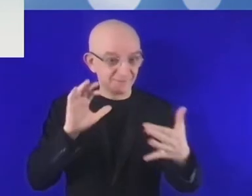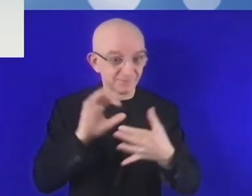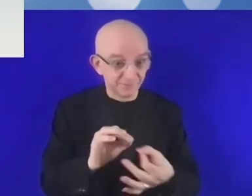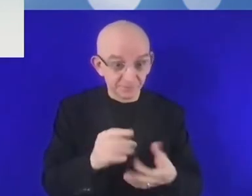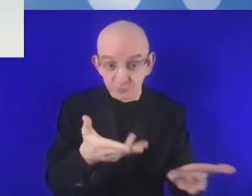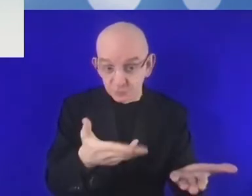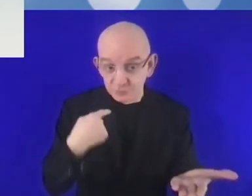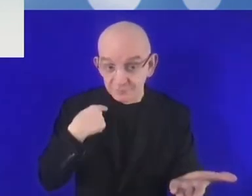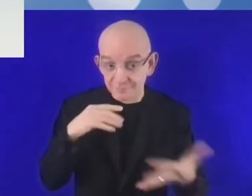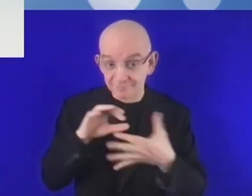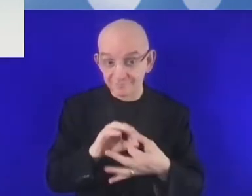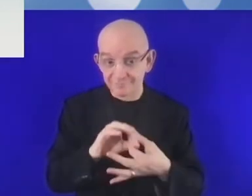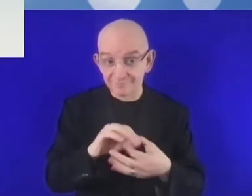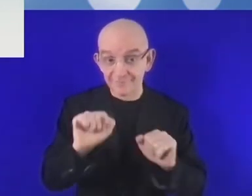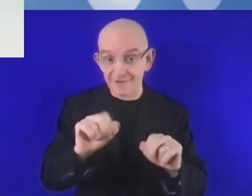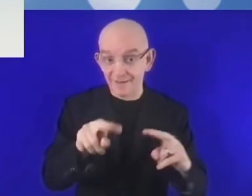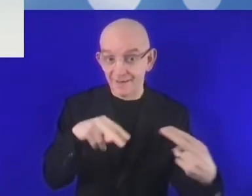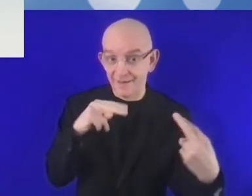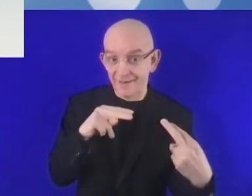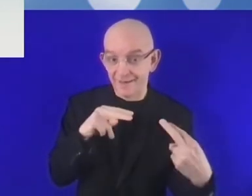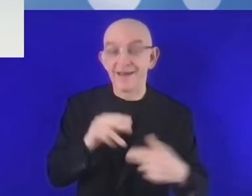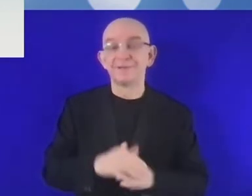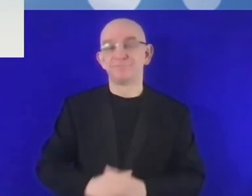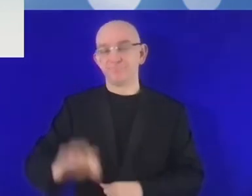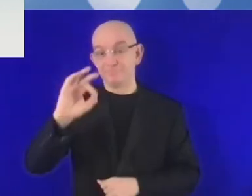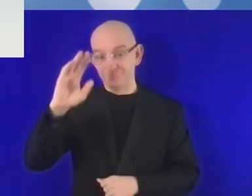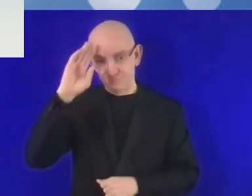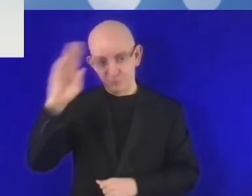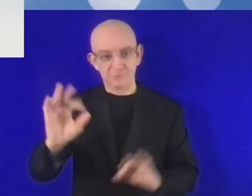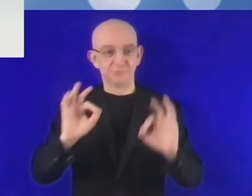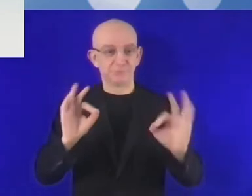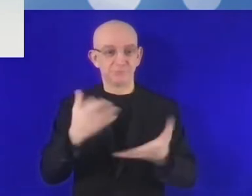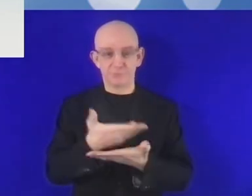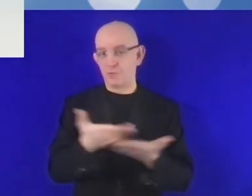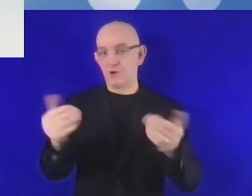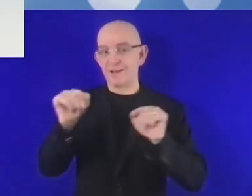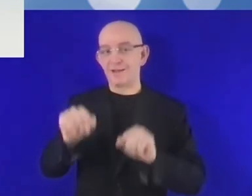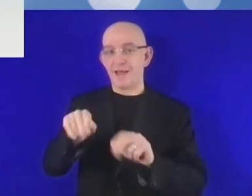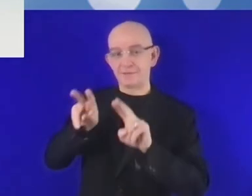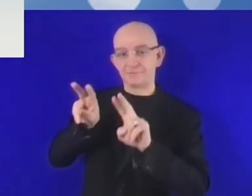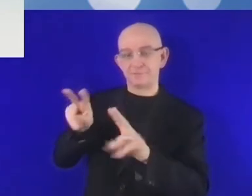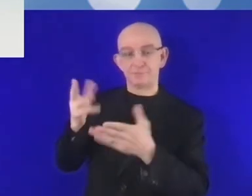نعم، هل نسمعك؟ تفضلي بالكلام.